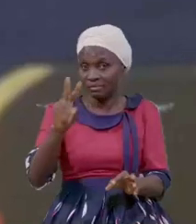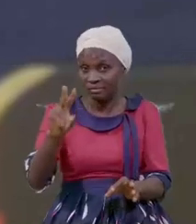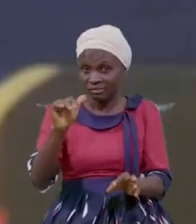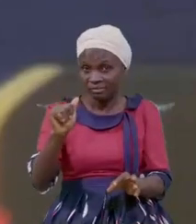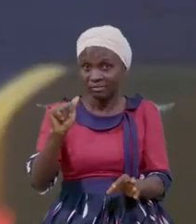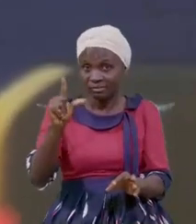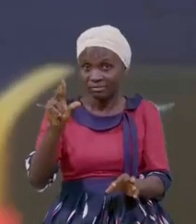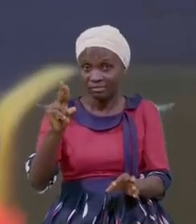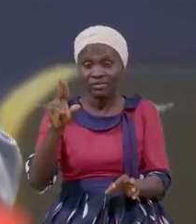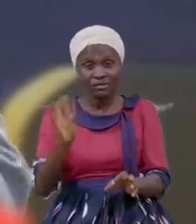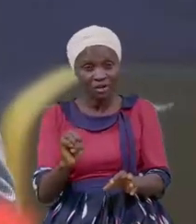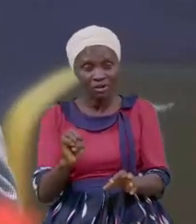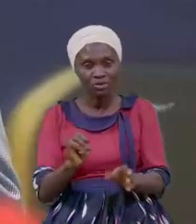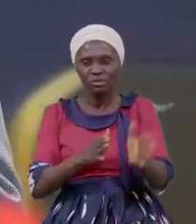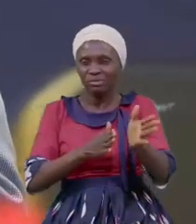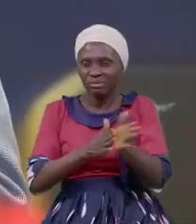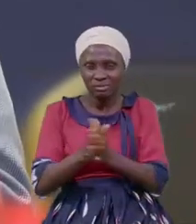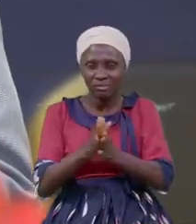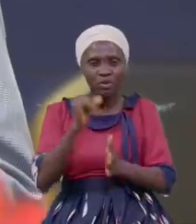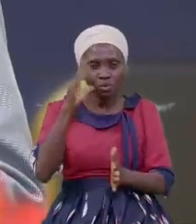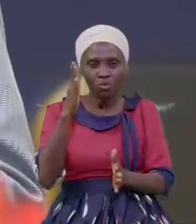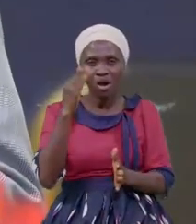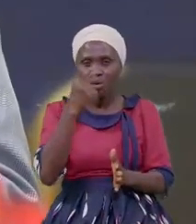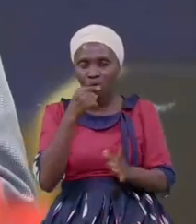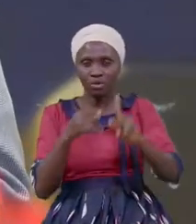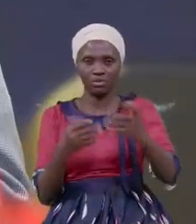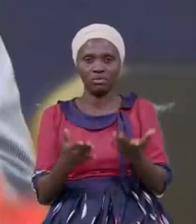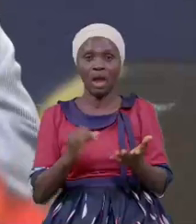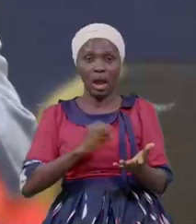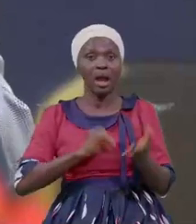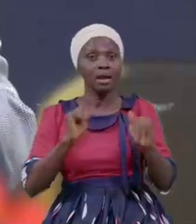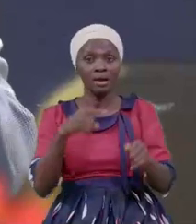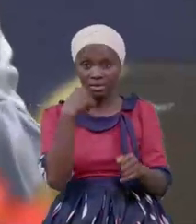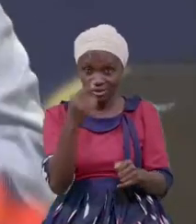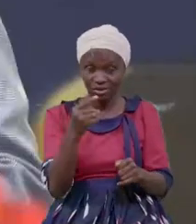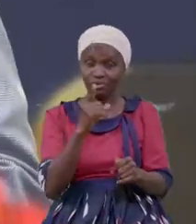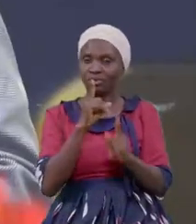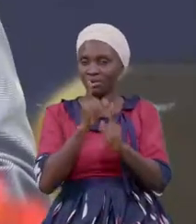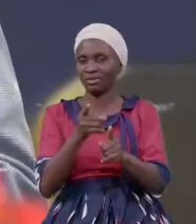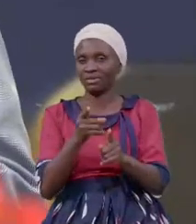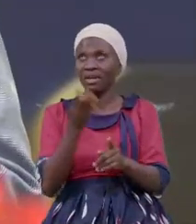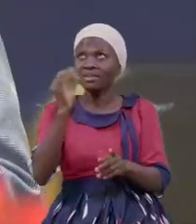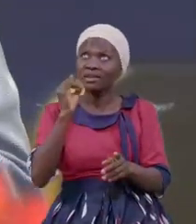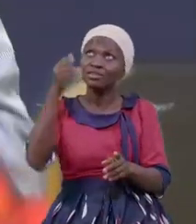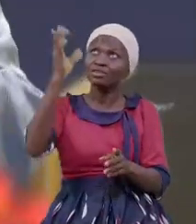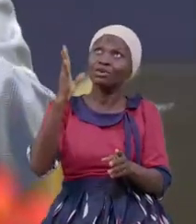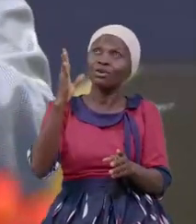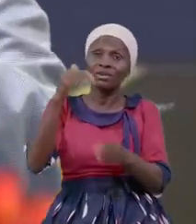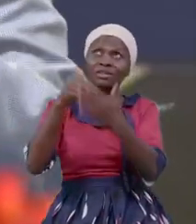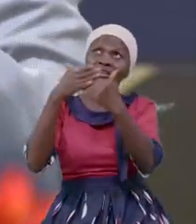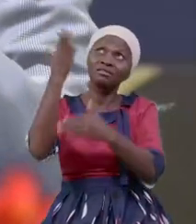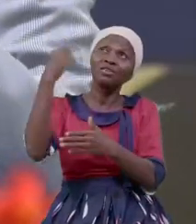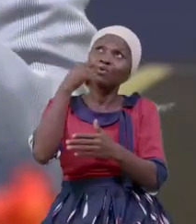vous donner la réponse peut-être vous connaissez la réponse il y a un dieu au ciel qui regarde ta